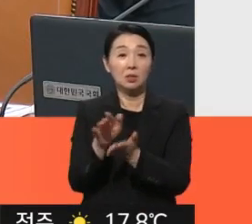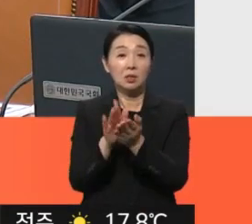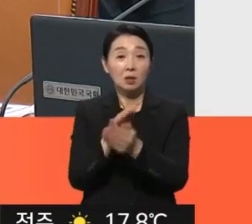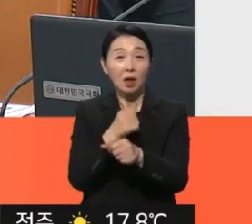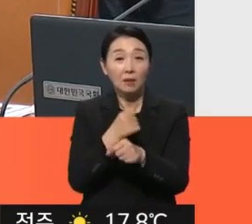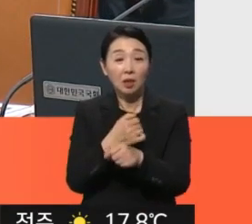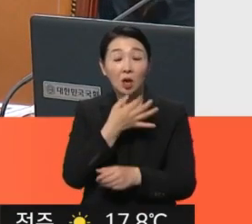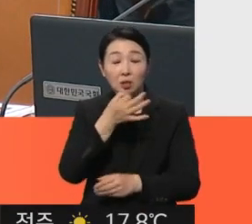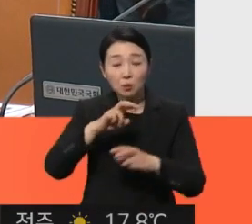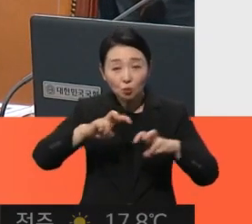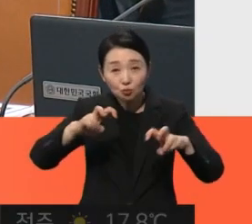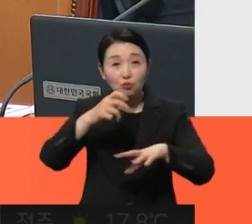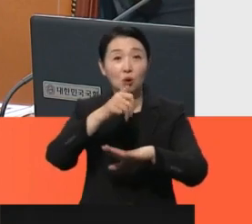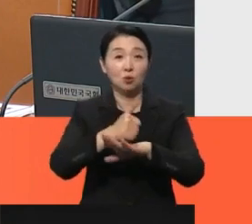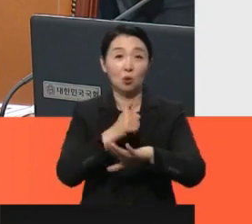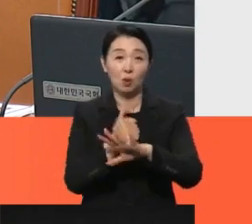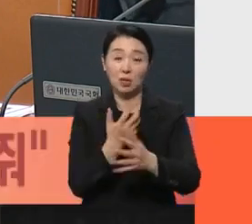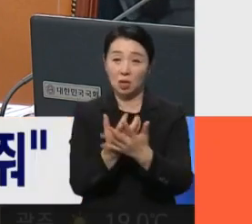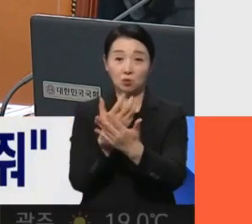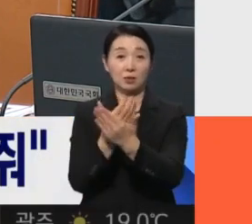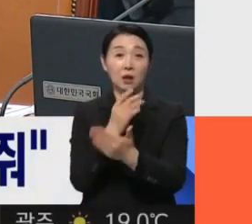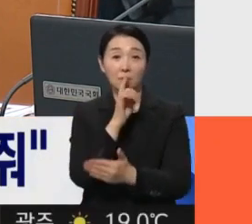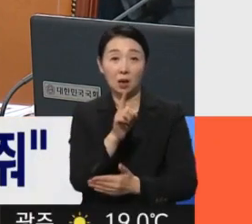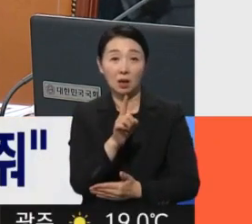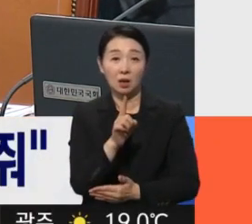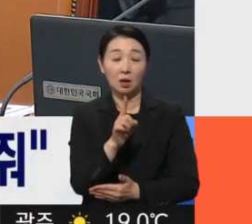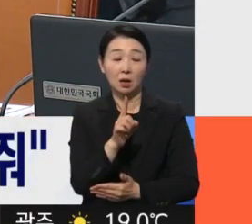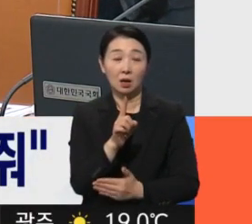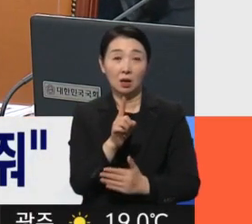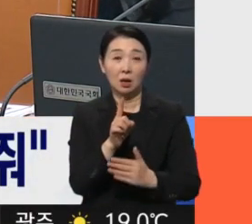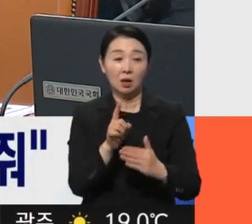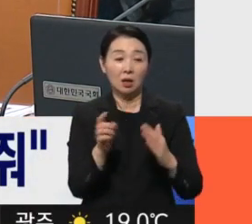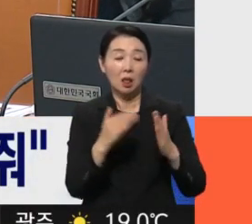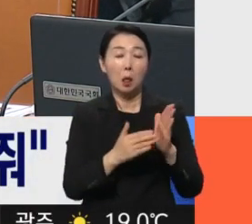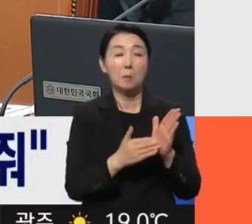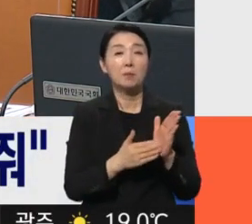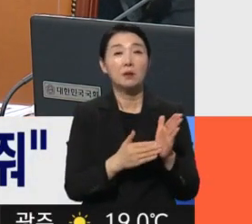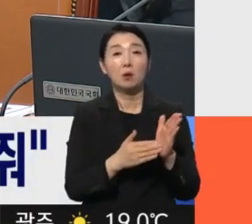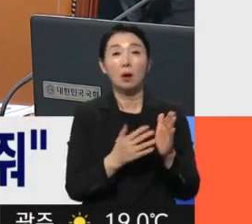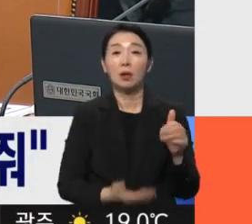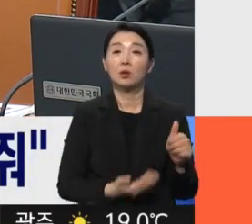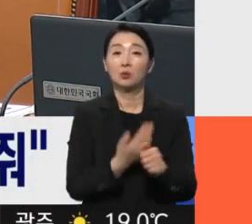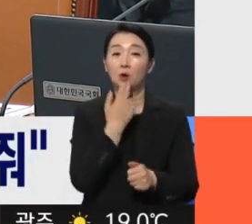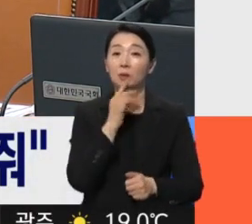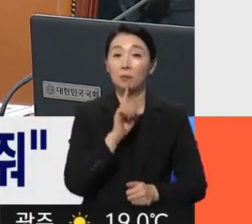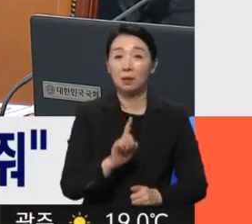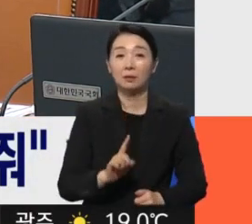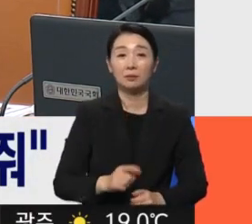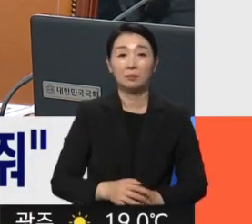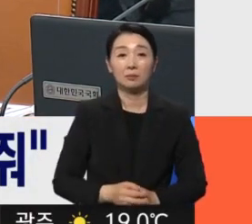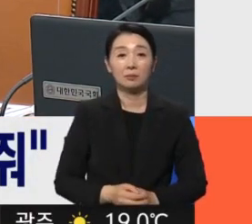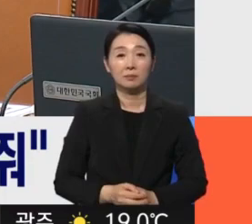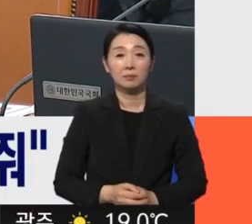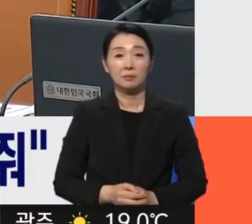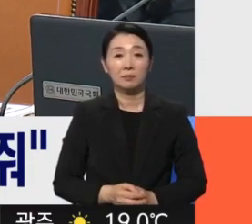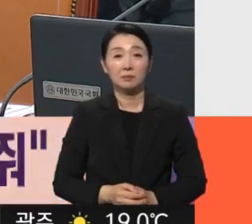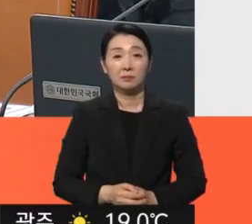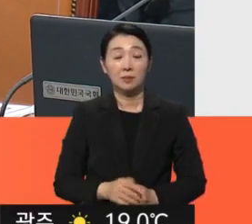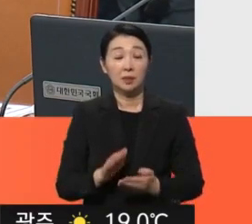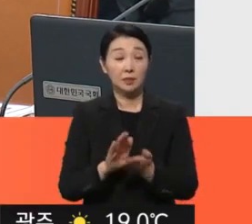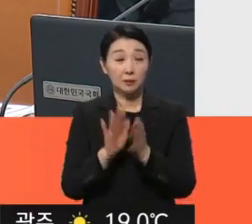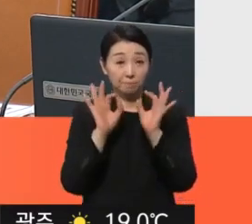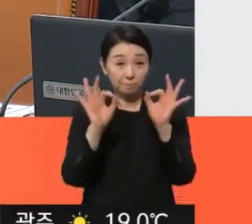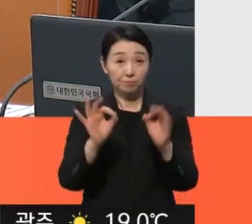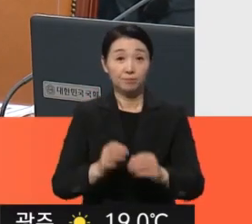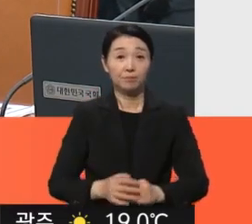직접 했다는이 음성 분석 결과를 제출해 달라고 했는데 영업 기밀이라며 안 알려줬다 이렇게 대통령 씨를 질타 했는데요 직접